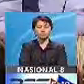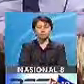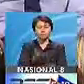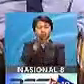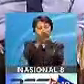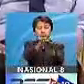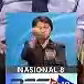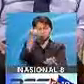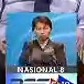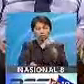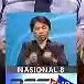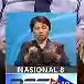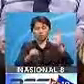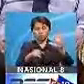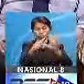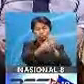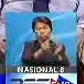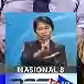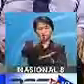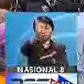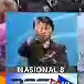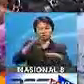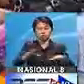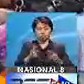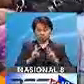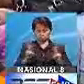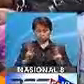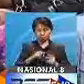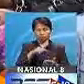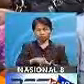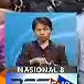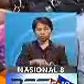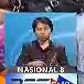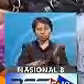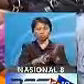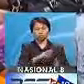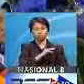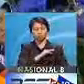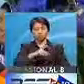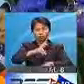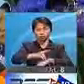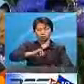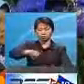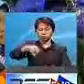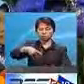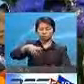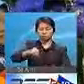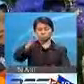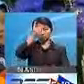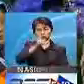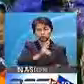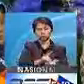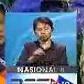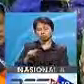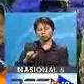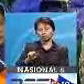Pembentangan akhir melibatkan 5 universiti akan dibuat Khamis ini. Menurut Timbalan Menteri di Jabatan Perdana Menteri, Datuk Dr.